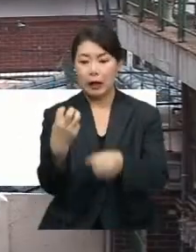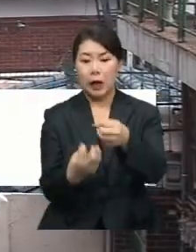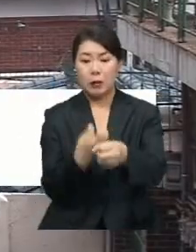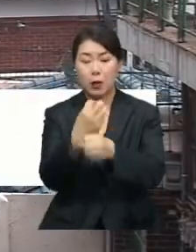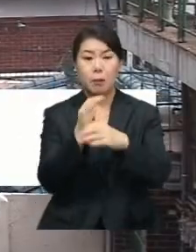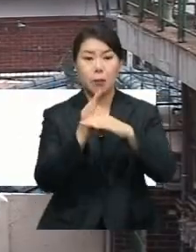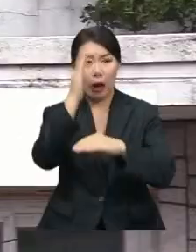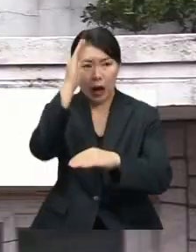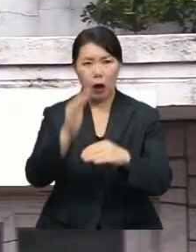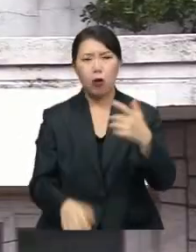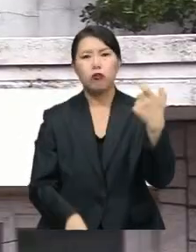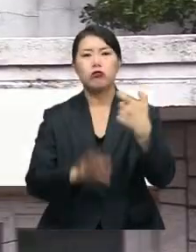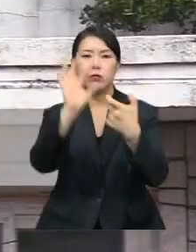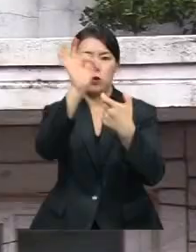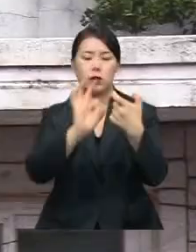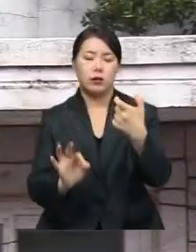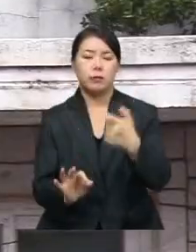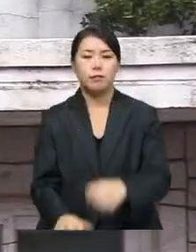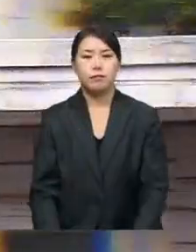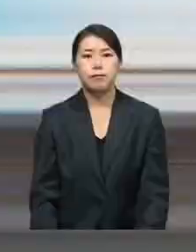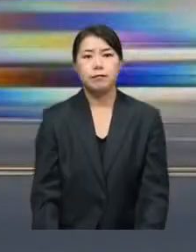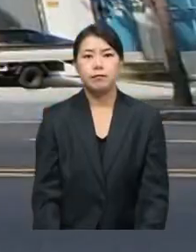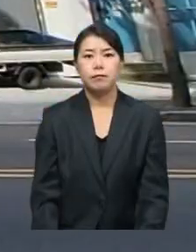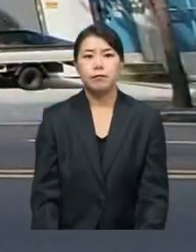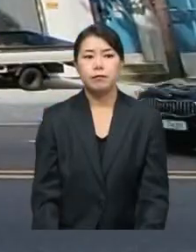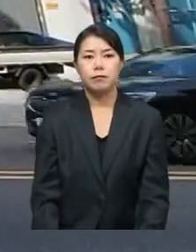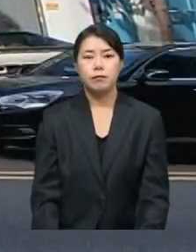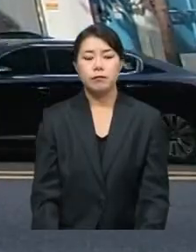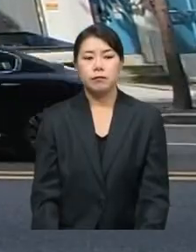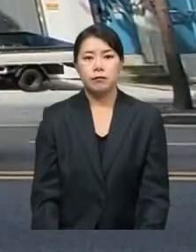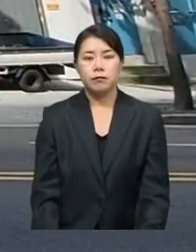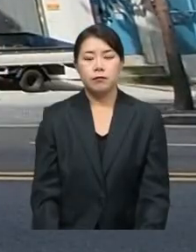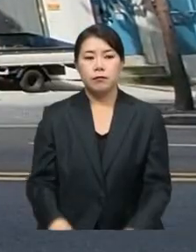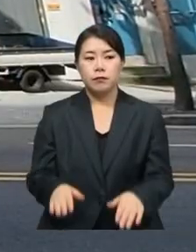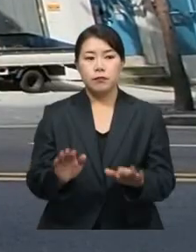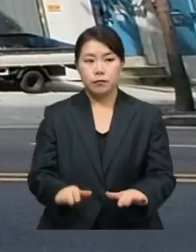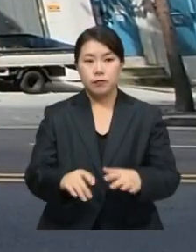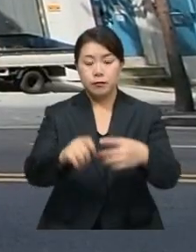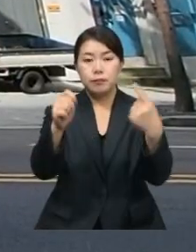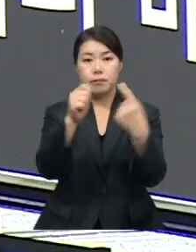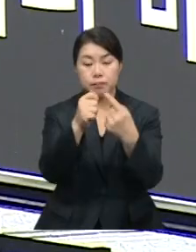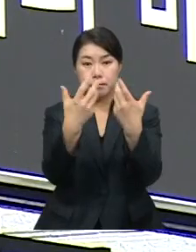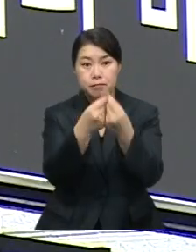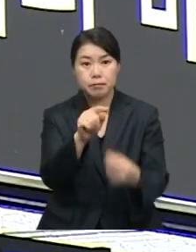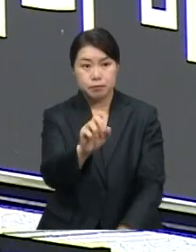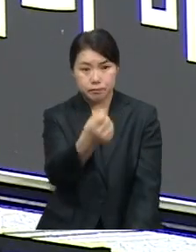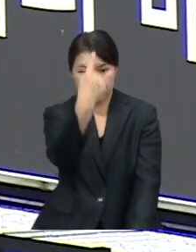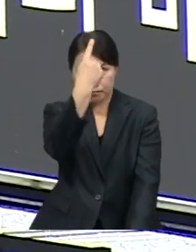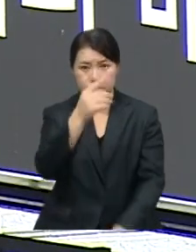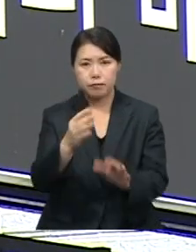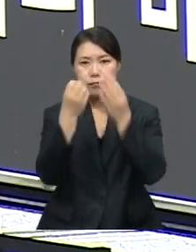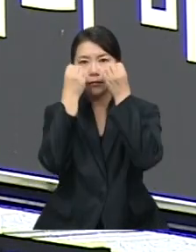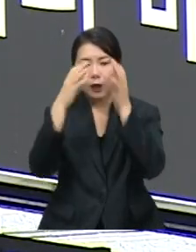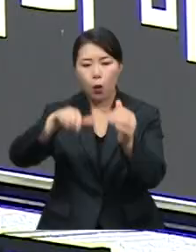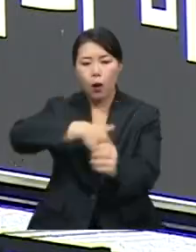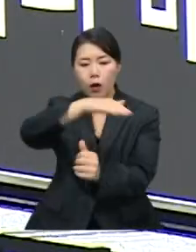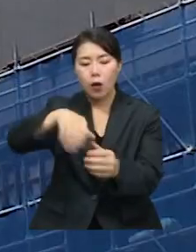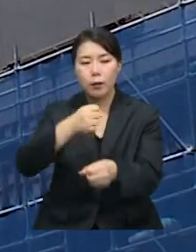지난 건물도 60%에 달합니다. 중구는 이번 첫 완화 사례가 새로운 주거 환경